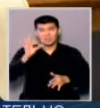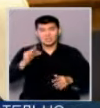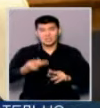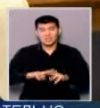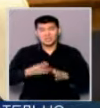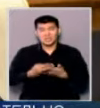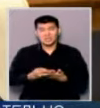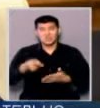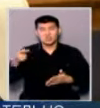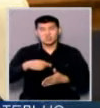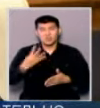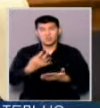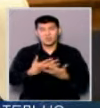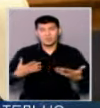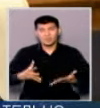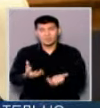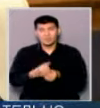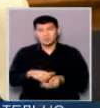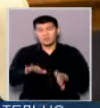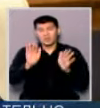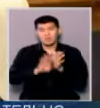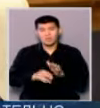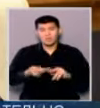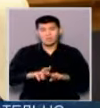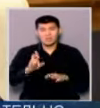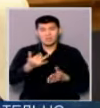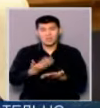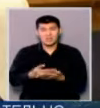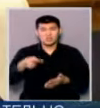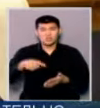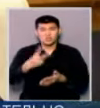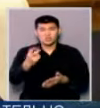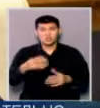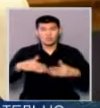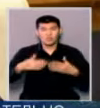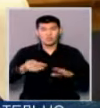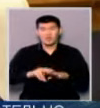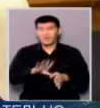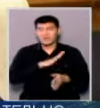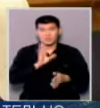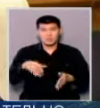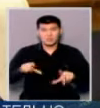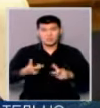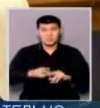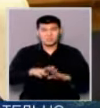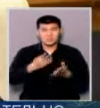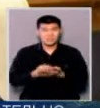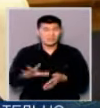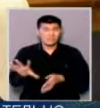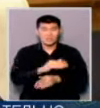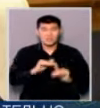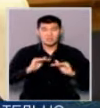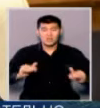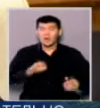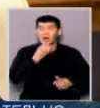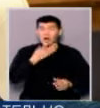почти 1600 выпускников получили низкие баллы. Около 1200 выпускников вообще не были допущены к тестированию. Все эти дети